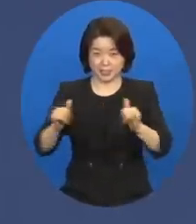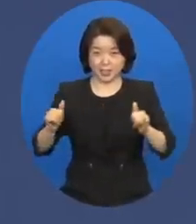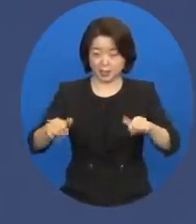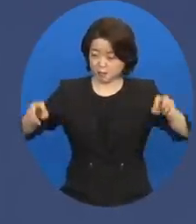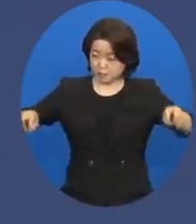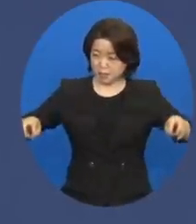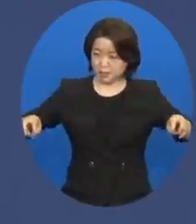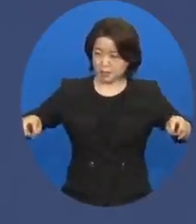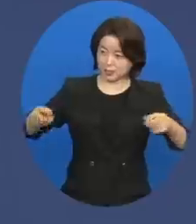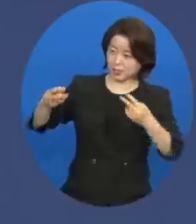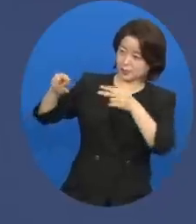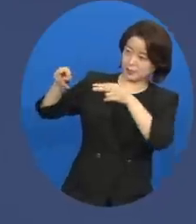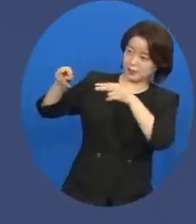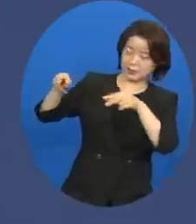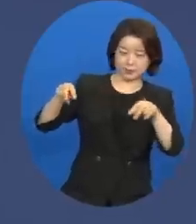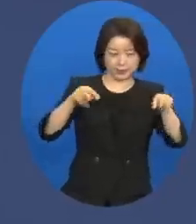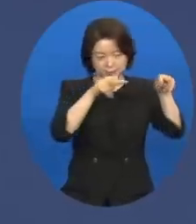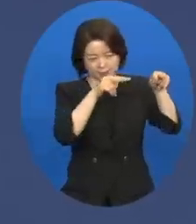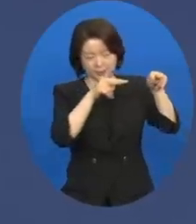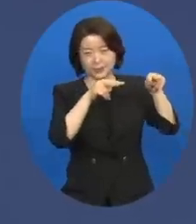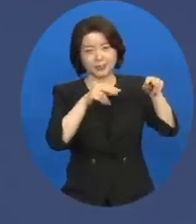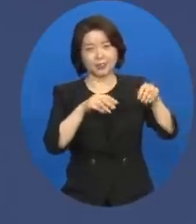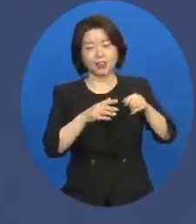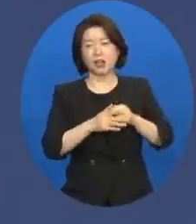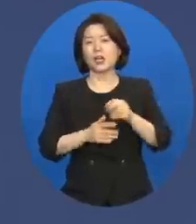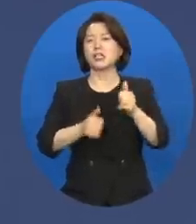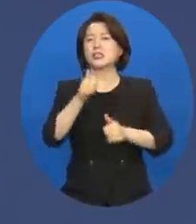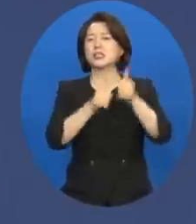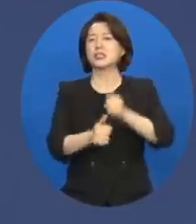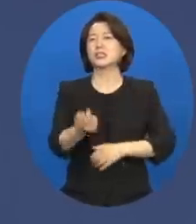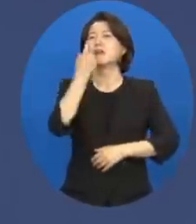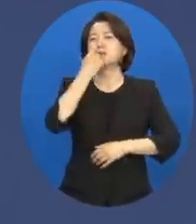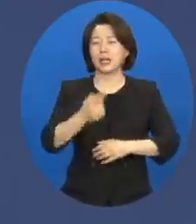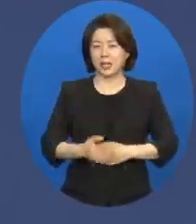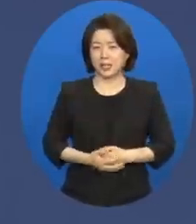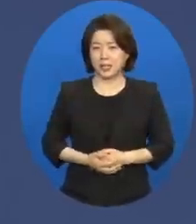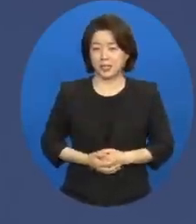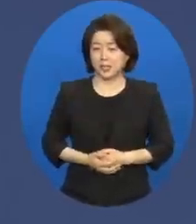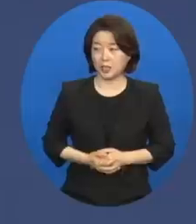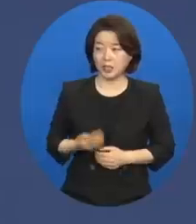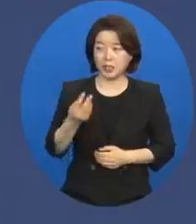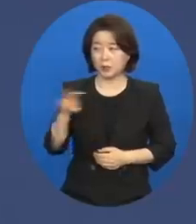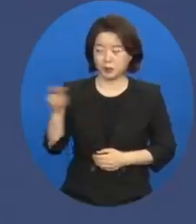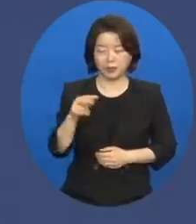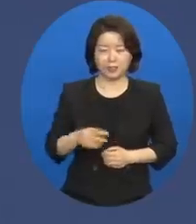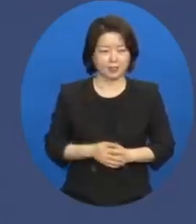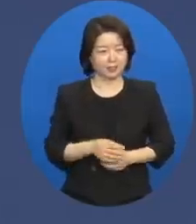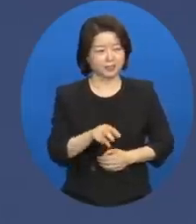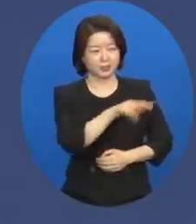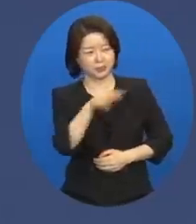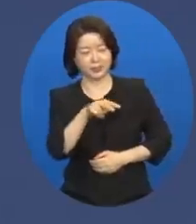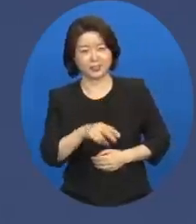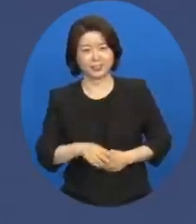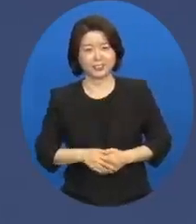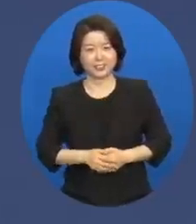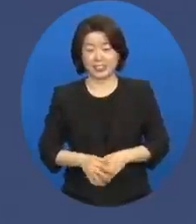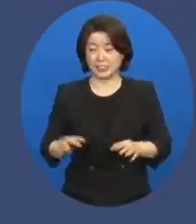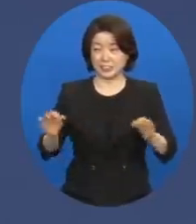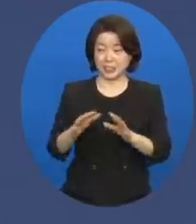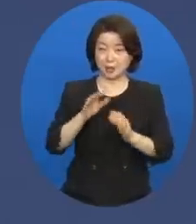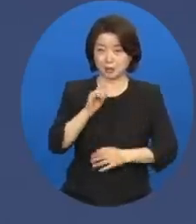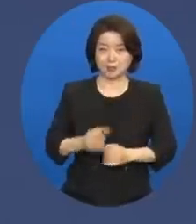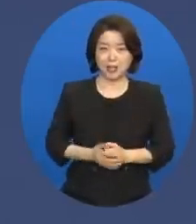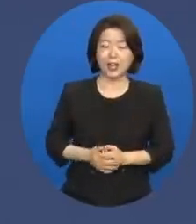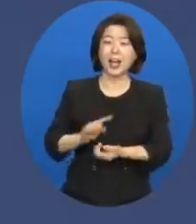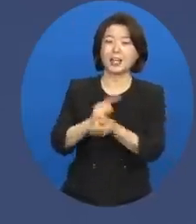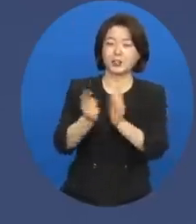너무 많이 쳐다보면 이렇게 하면 시험돼요. 그러니까 살짝 아주 순식간에 짧은 말로 우리 서로